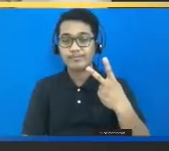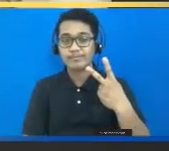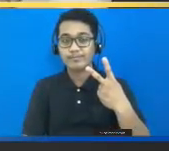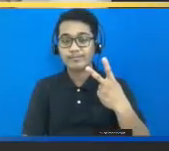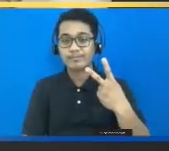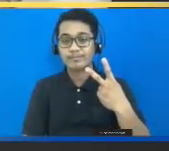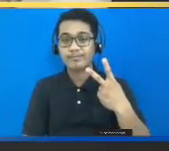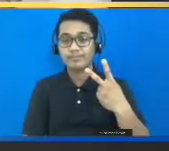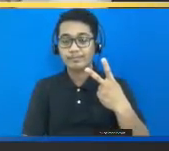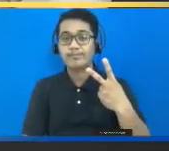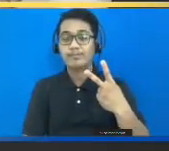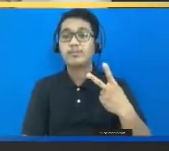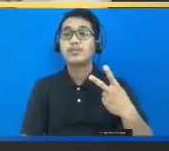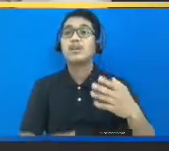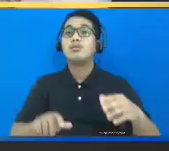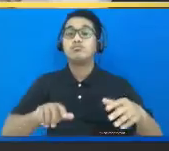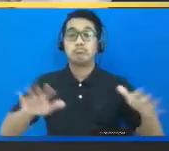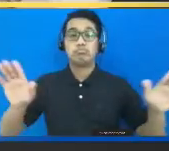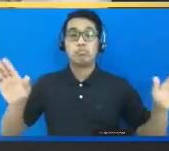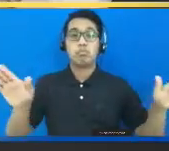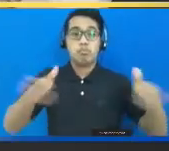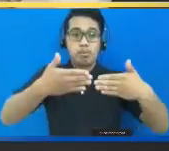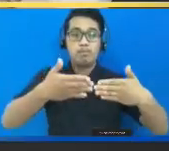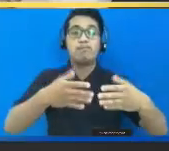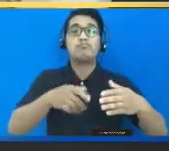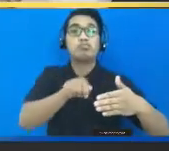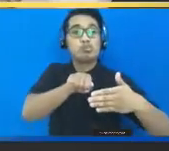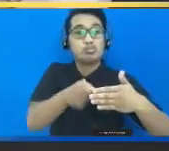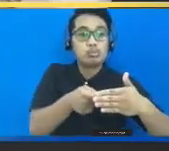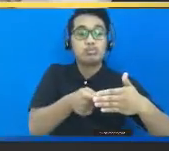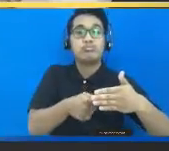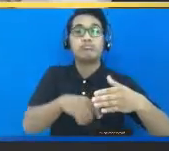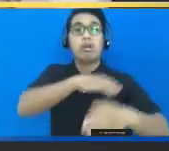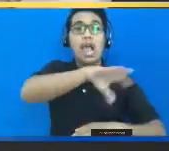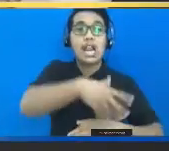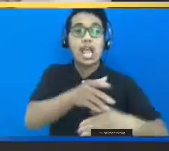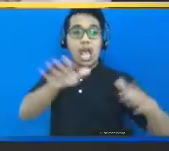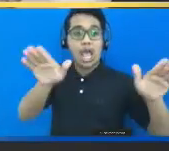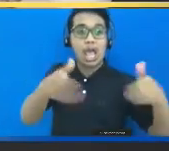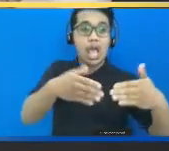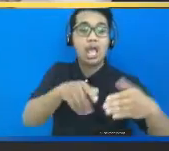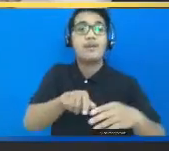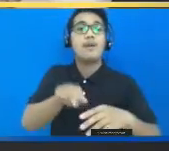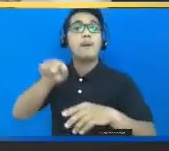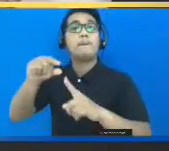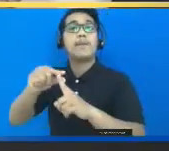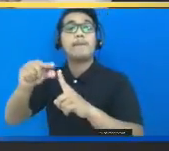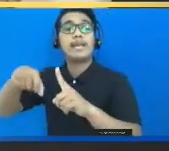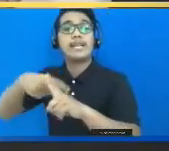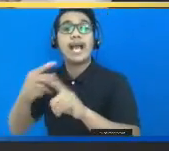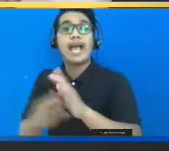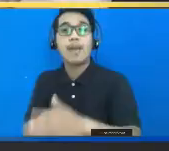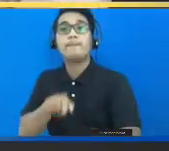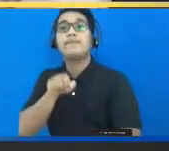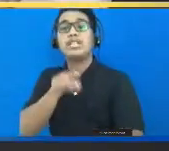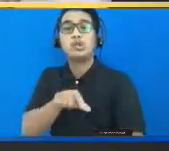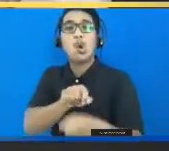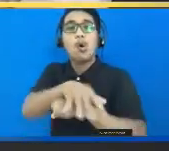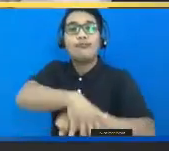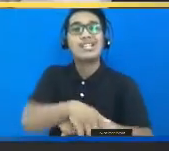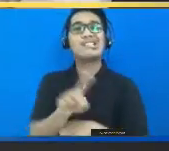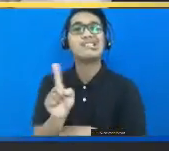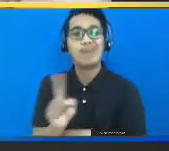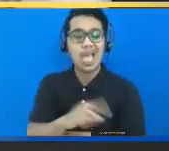Arsy Allah daun atau ppkm atau apapun namanya itu bias infer kepada middle-end aprin